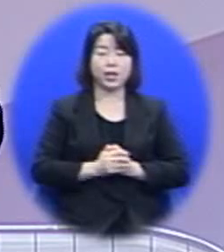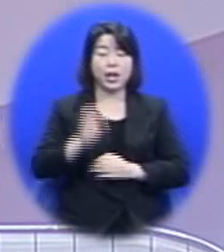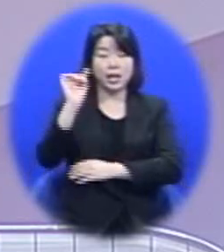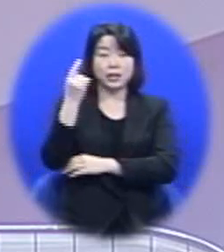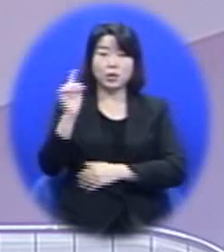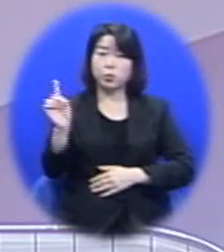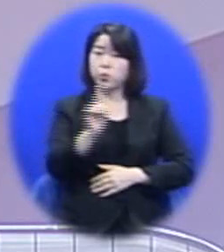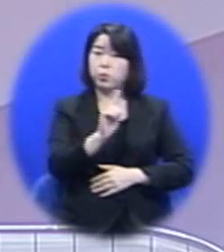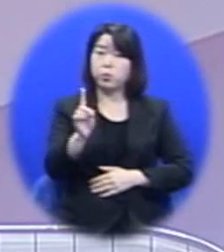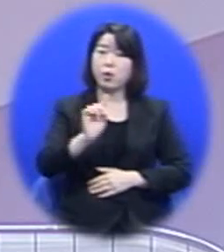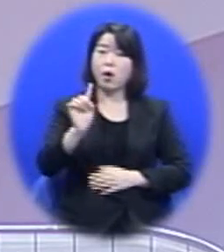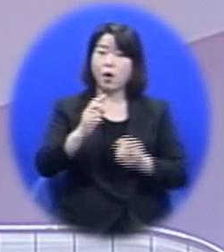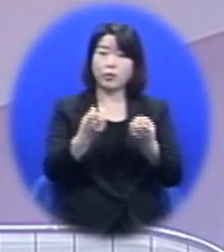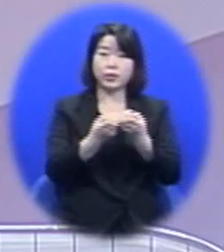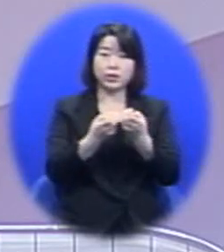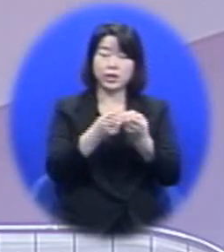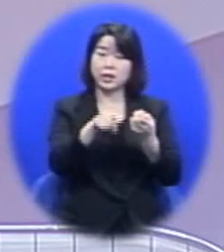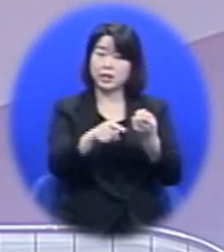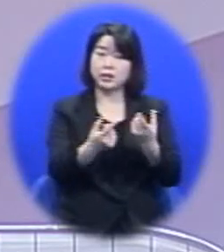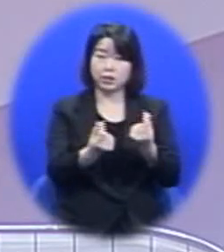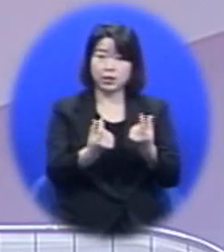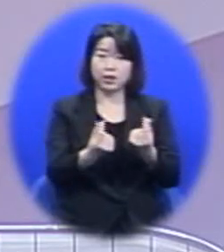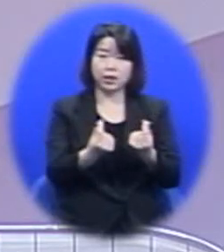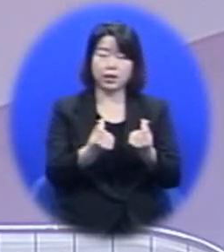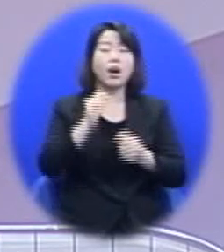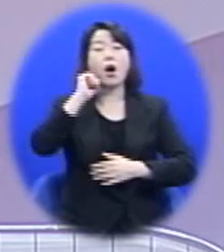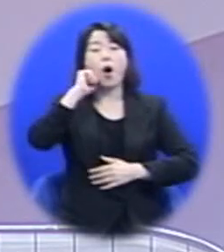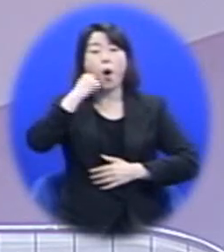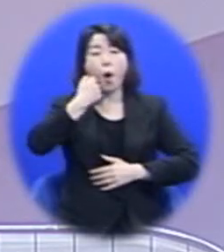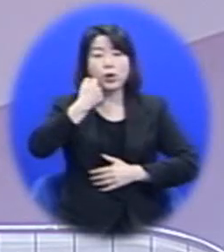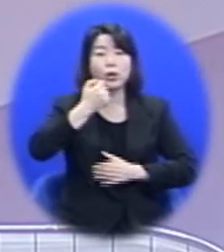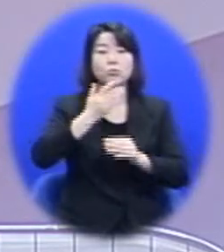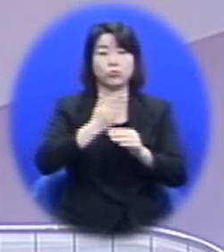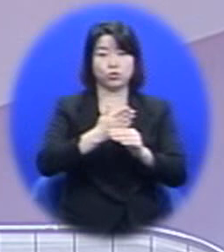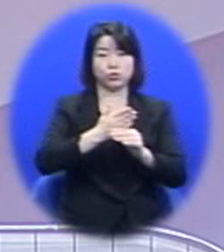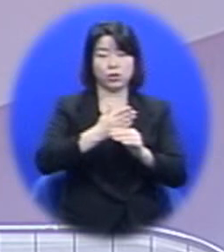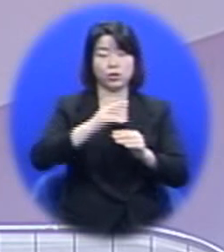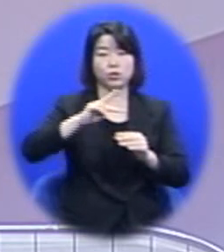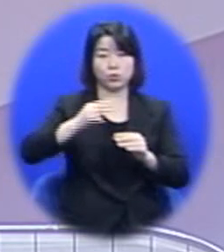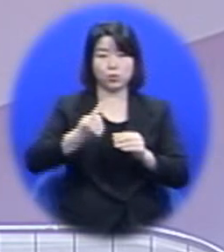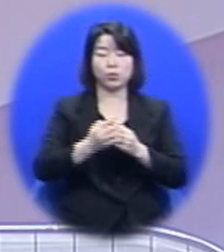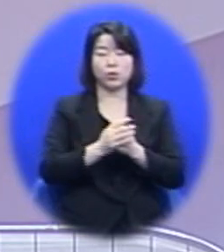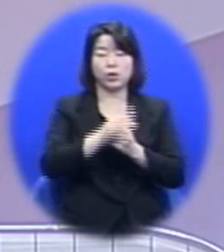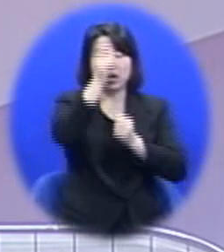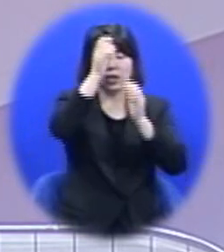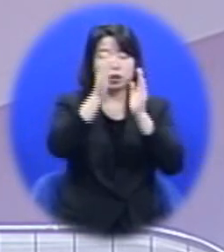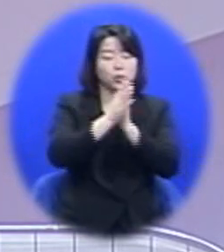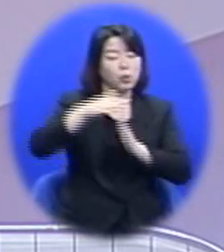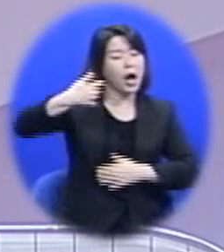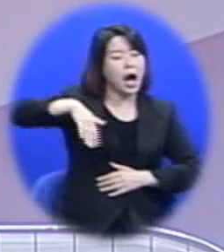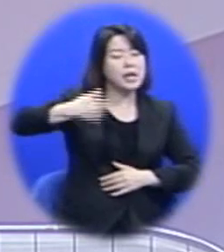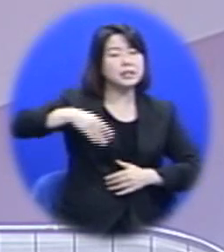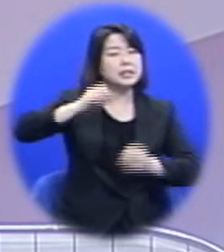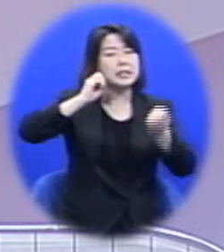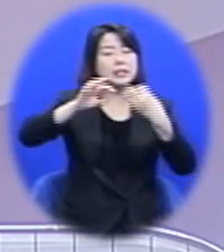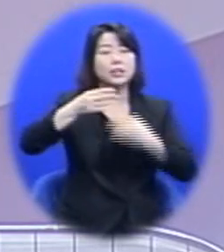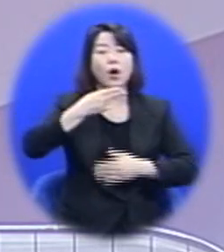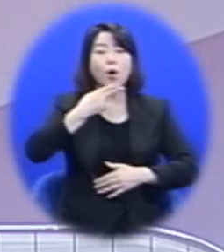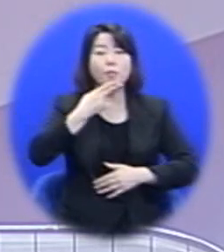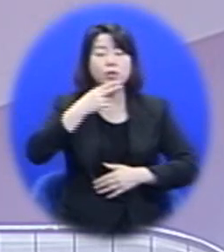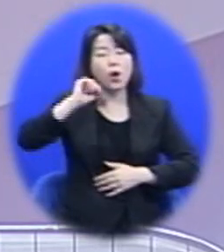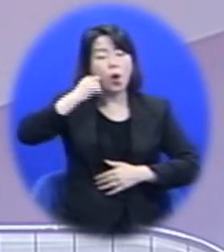다윗은 도대체 어떻게 이렇게 그 어려움 중에도 기도가 아직도 응답되지 않은 그런 어려움